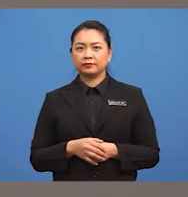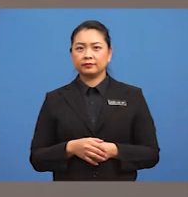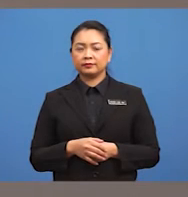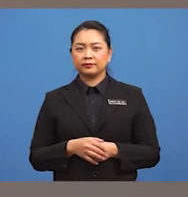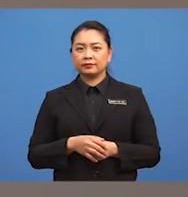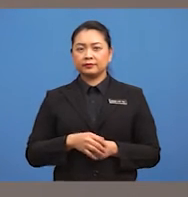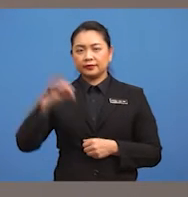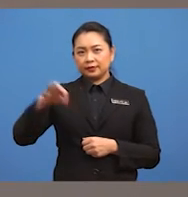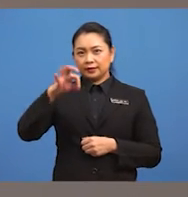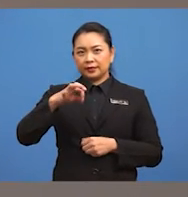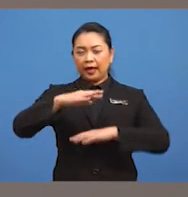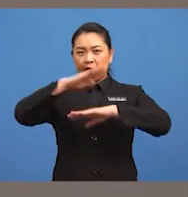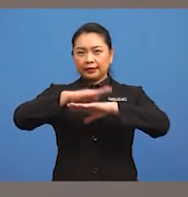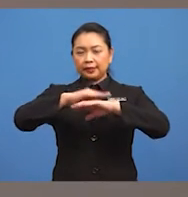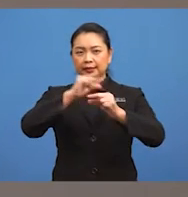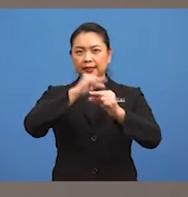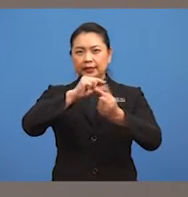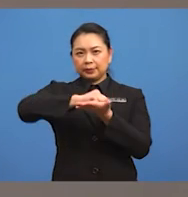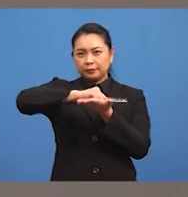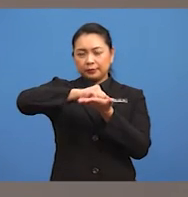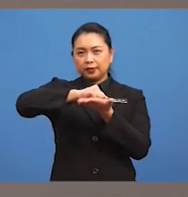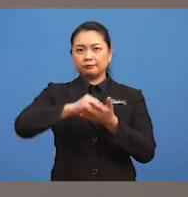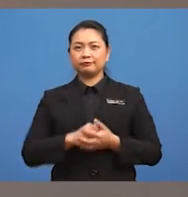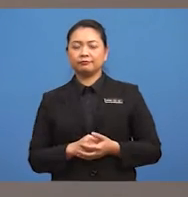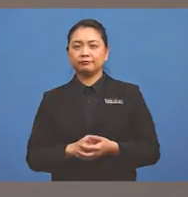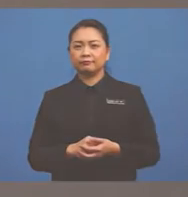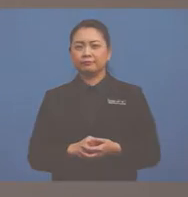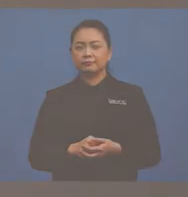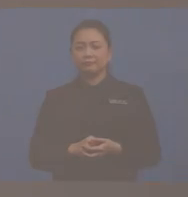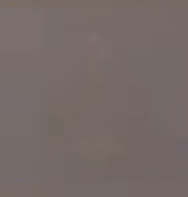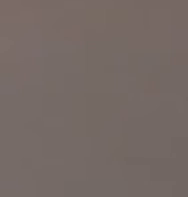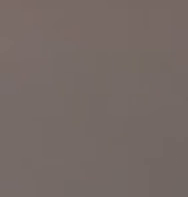Jahit pada atas garisan pemadan.